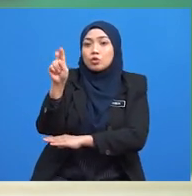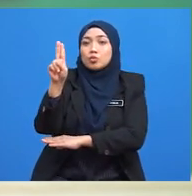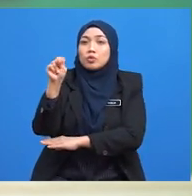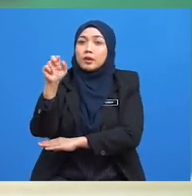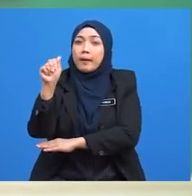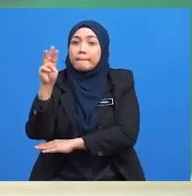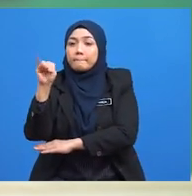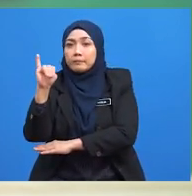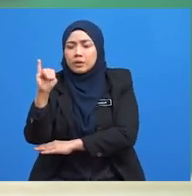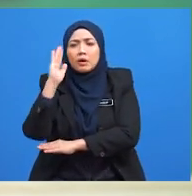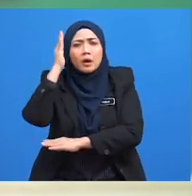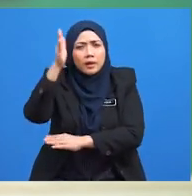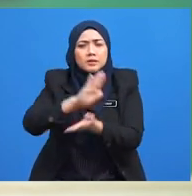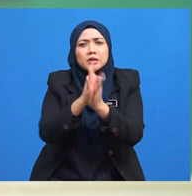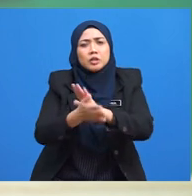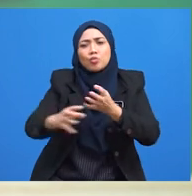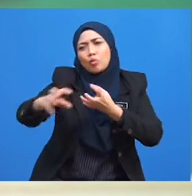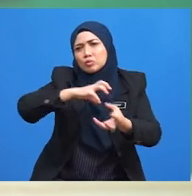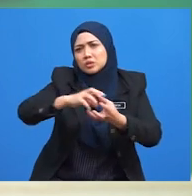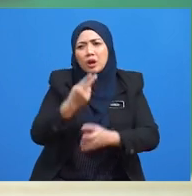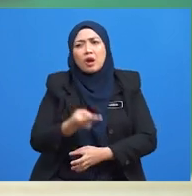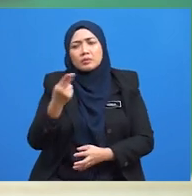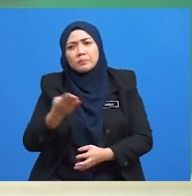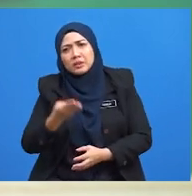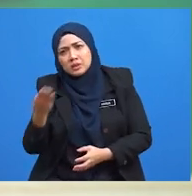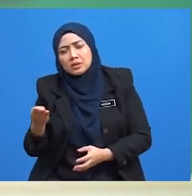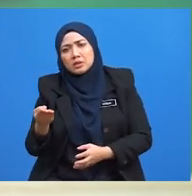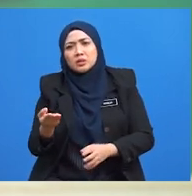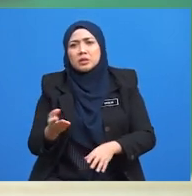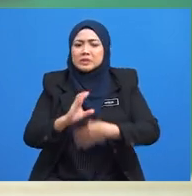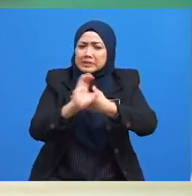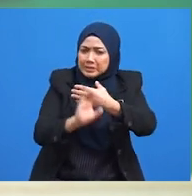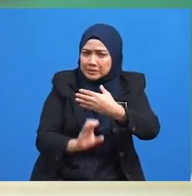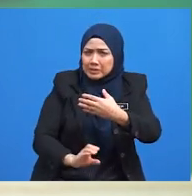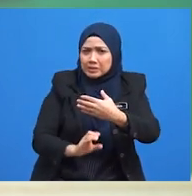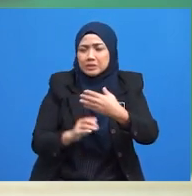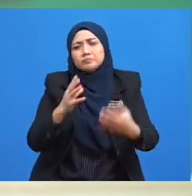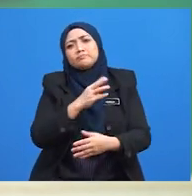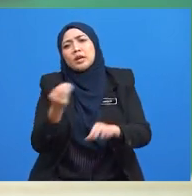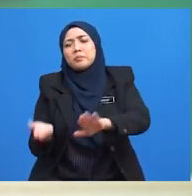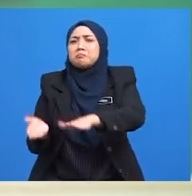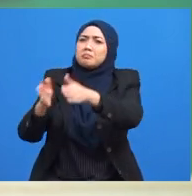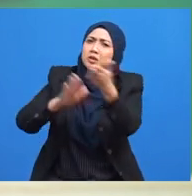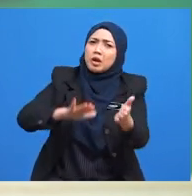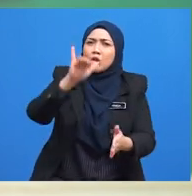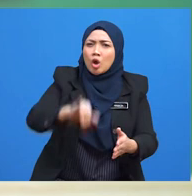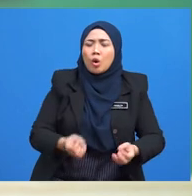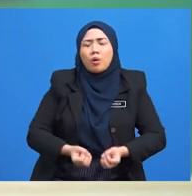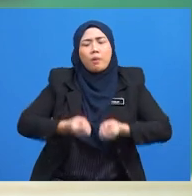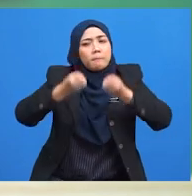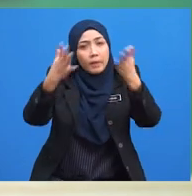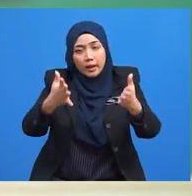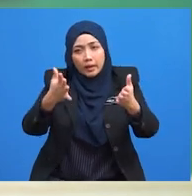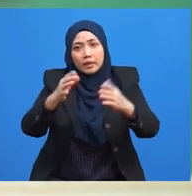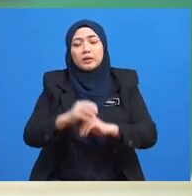harta benda, kecederaan dan kematian dalam bilangan yang ramai serta kesihatan manusia